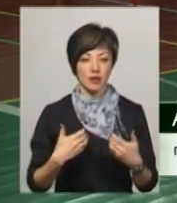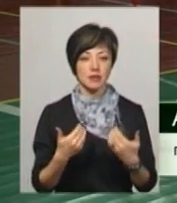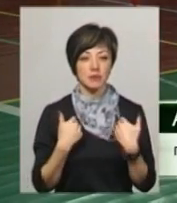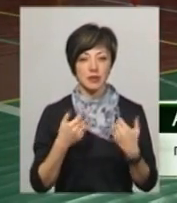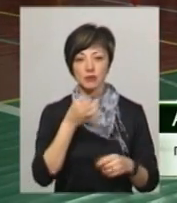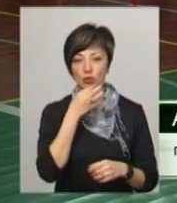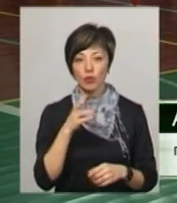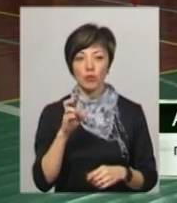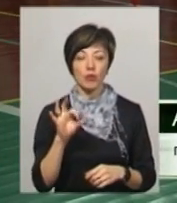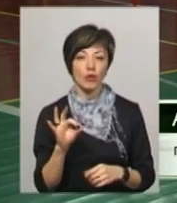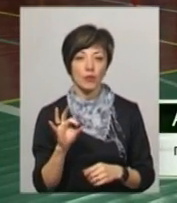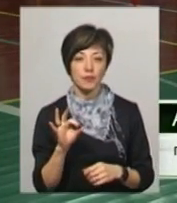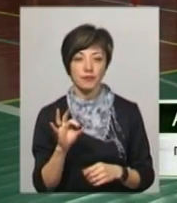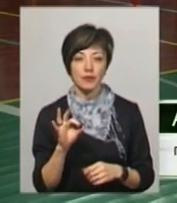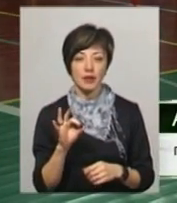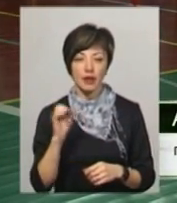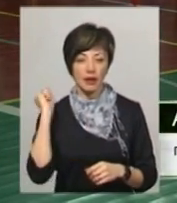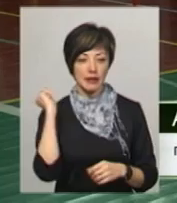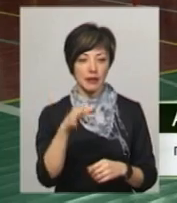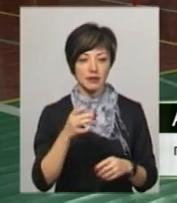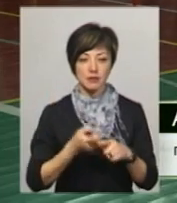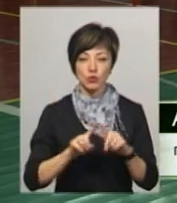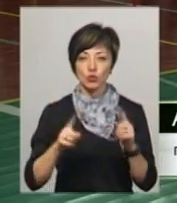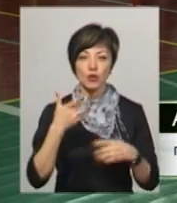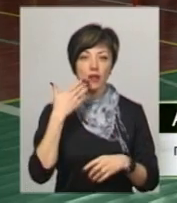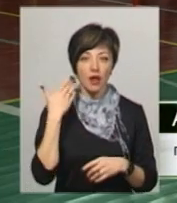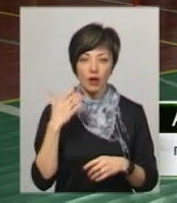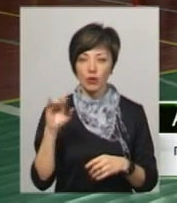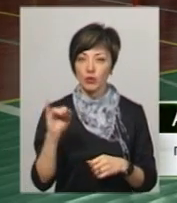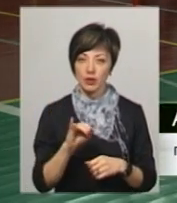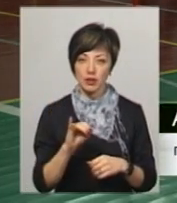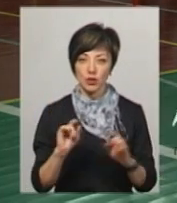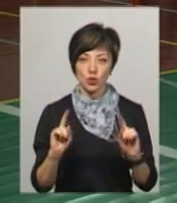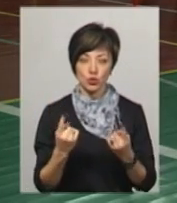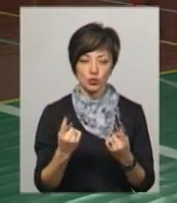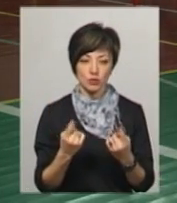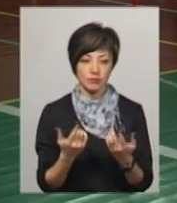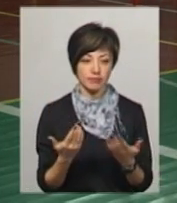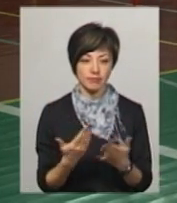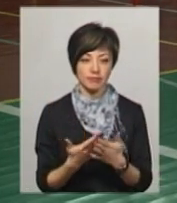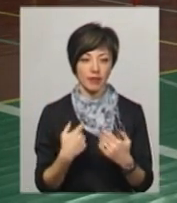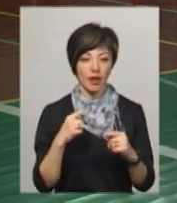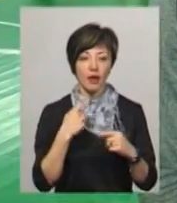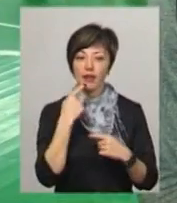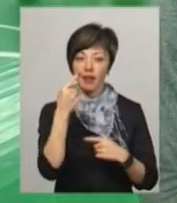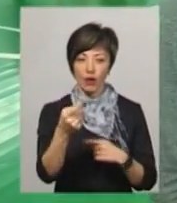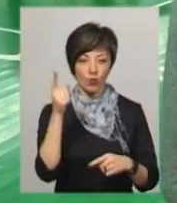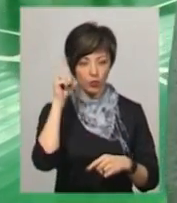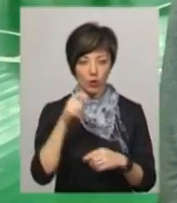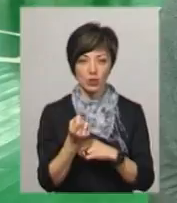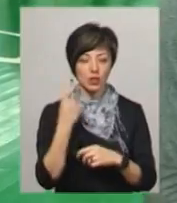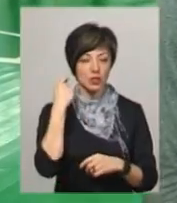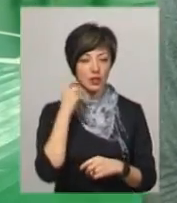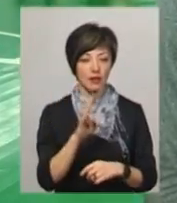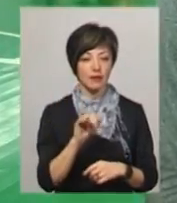сподобалося, бо кидати спис – це дуже легко і я вмію дуже далеко.